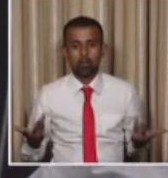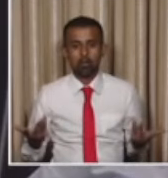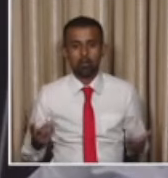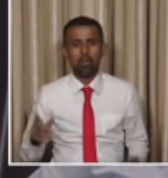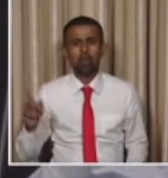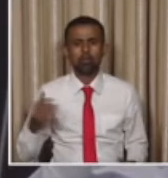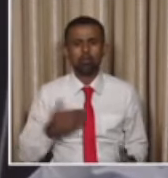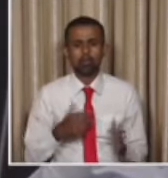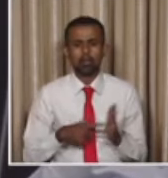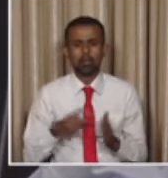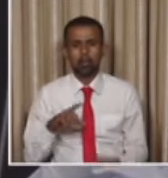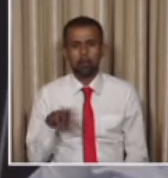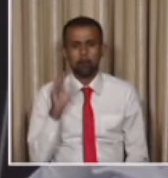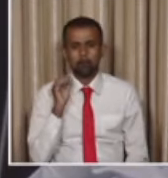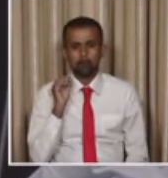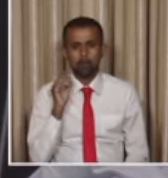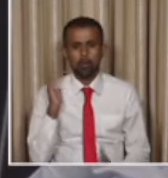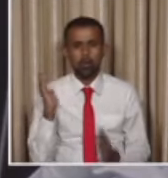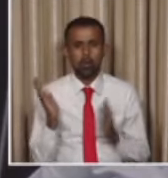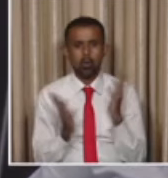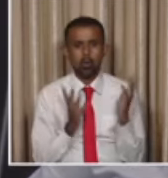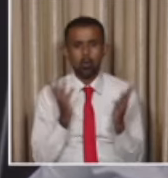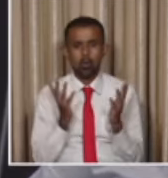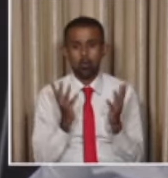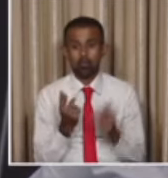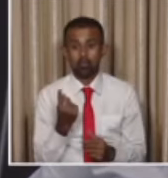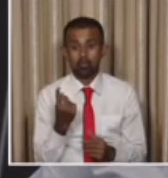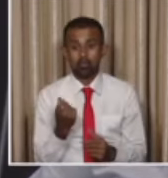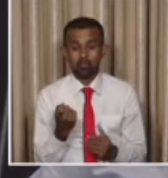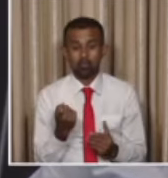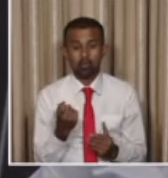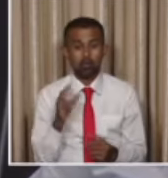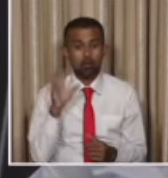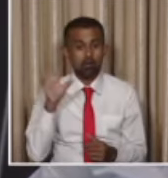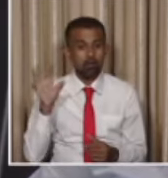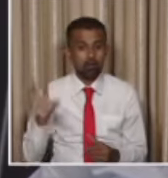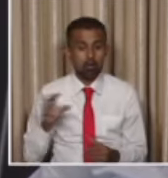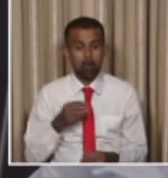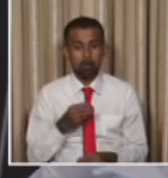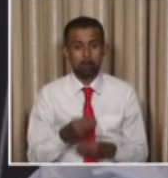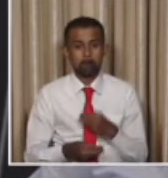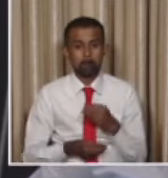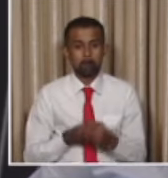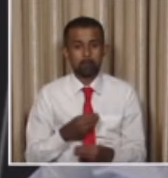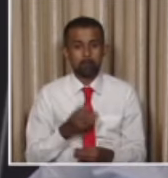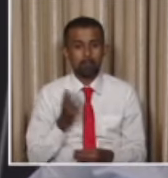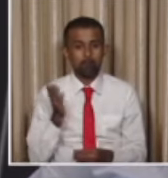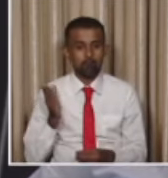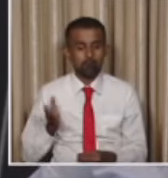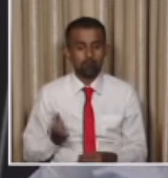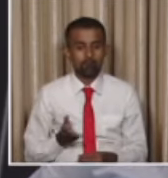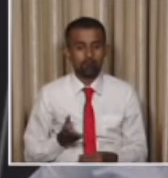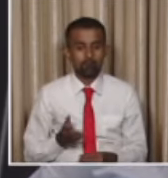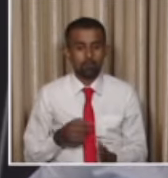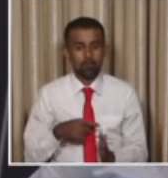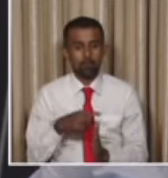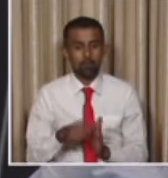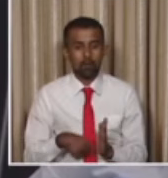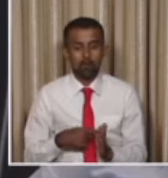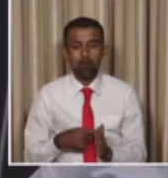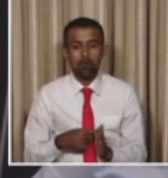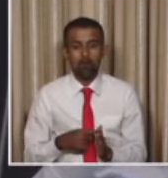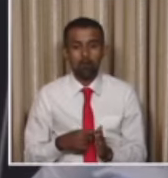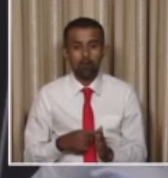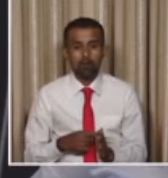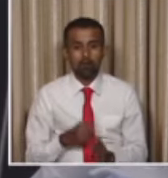පිළිගන්නේ? ලෝකයේ දහස් ගණන් රටවල් වල ඉන්න ව්‍යාපාරික ආයතන මේ ලංකාවේ